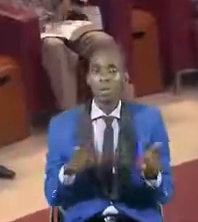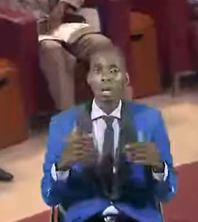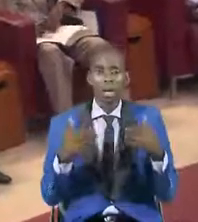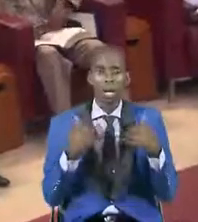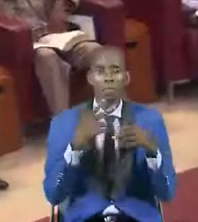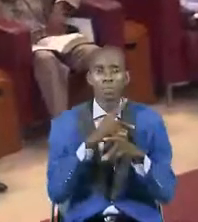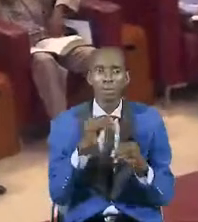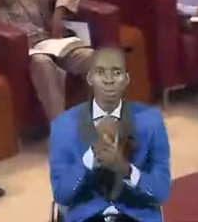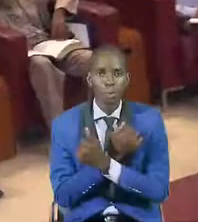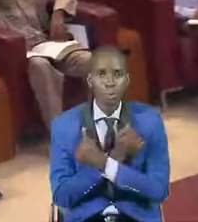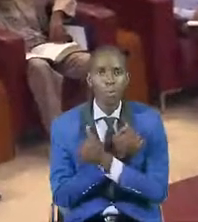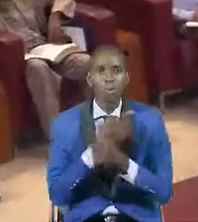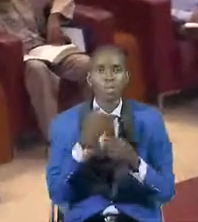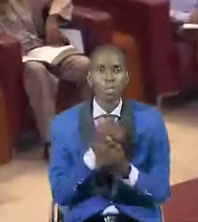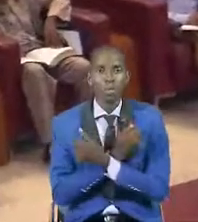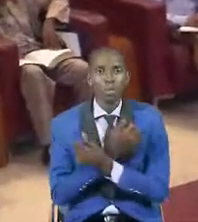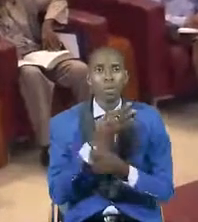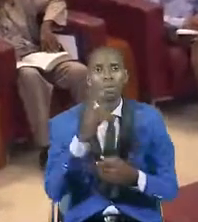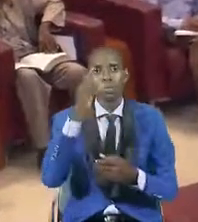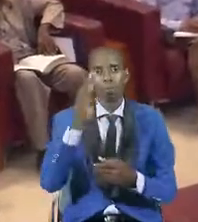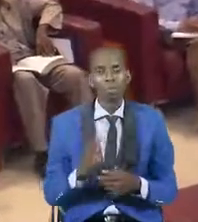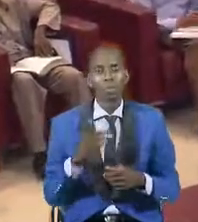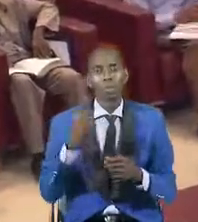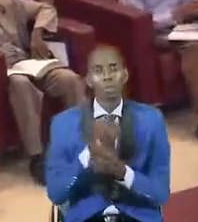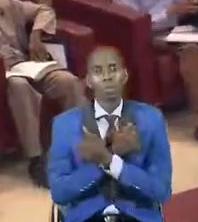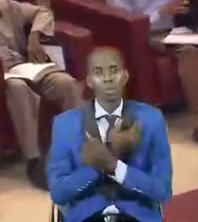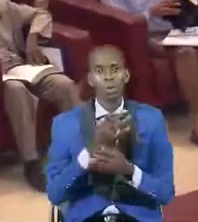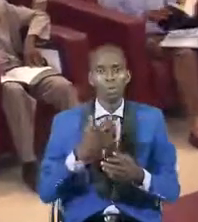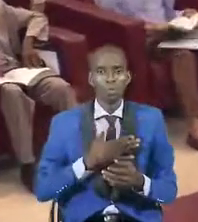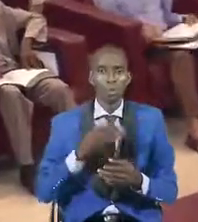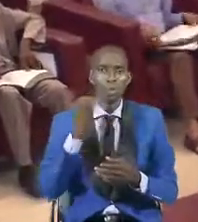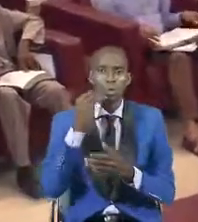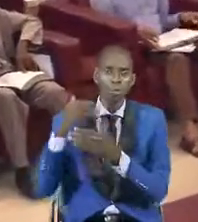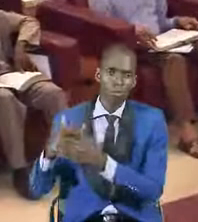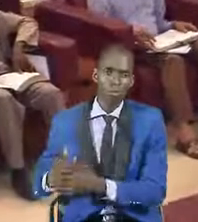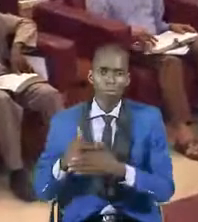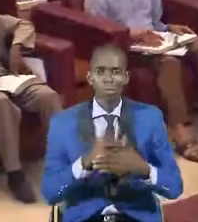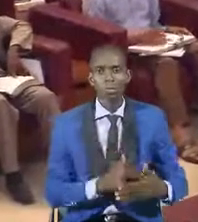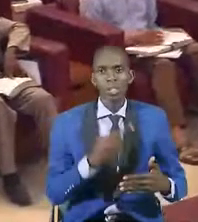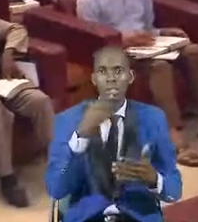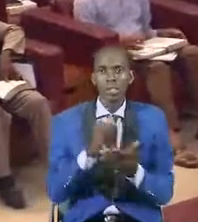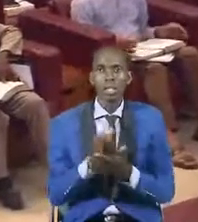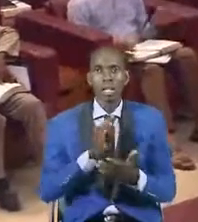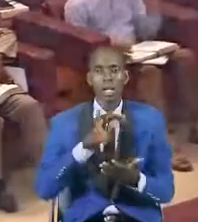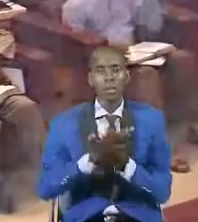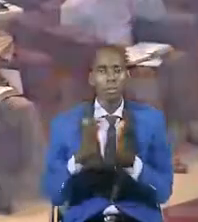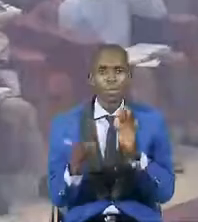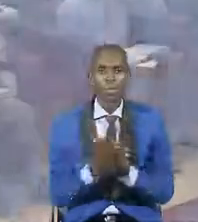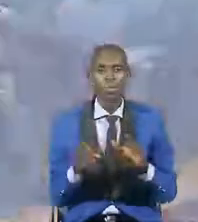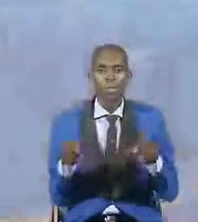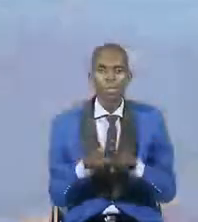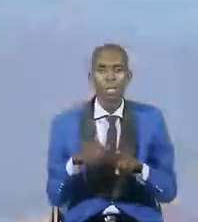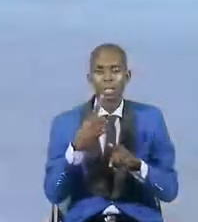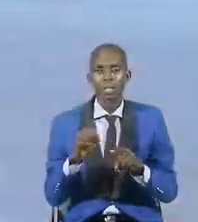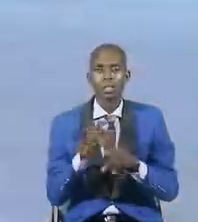diverses langues, si je n'ai pas la charité, l'amour de Dieu, l'amour pour mon voisin, je suis un airain